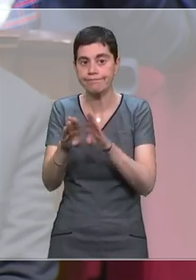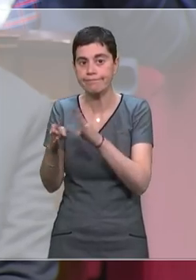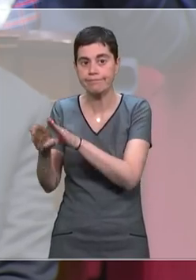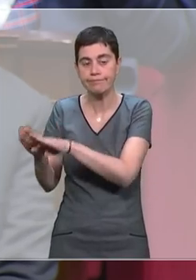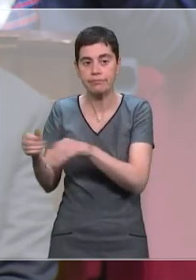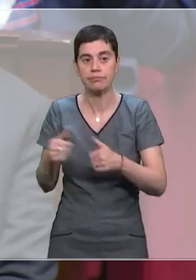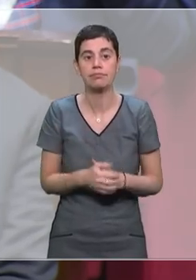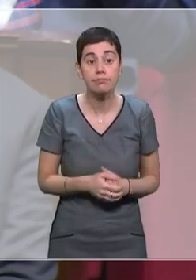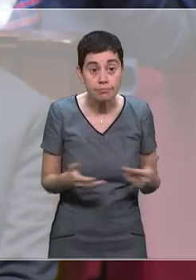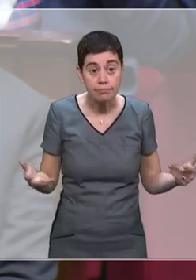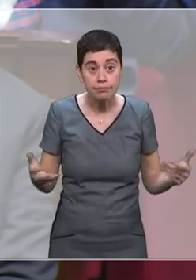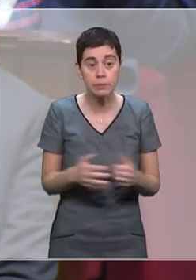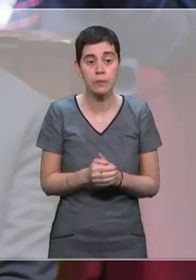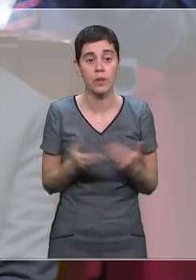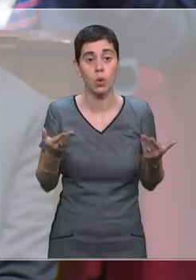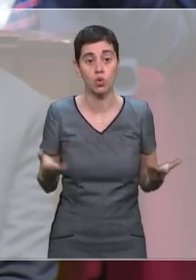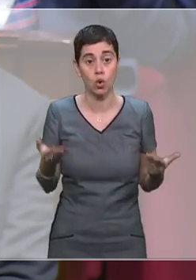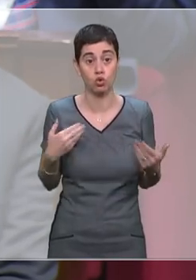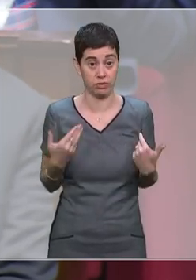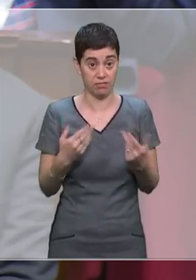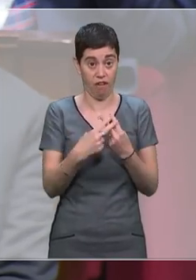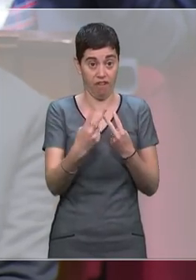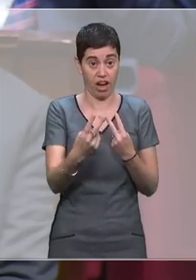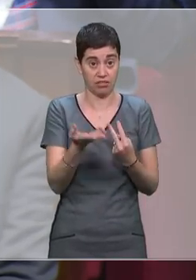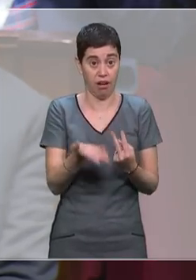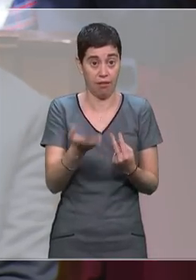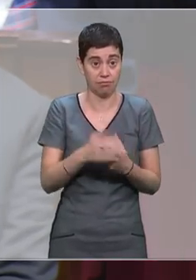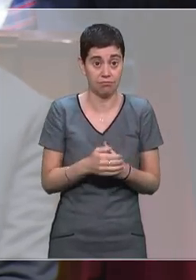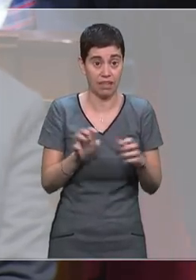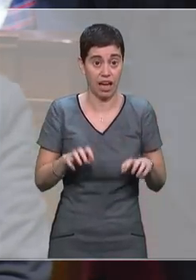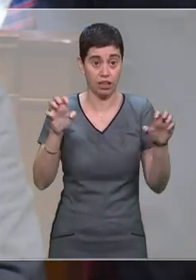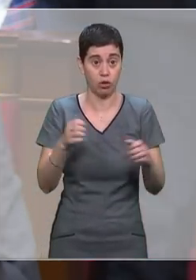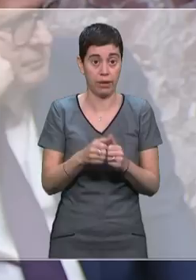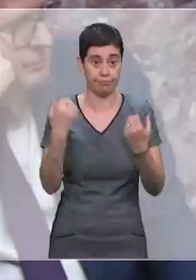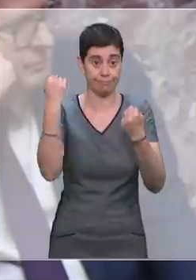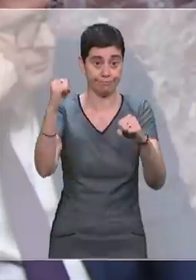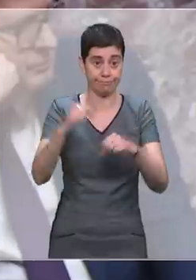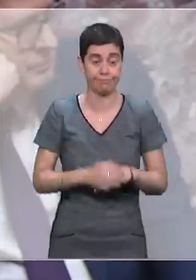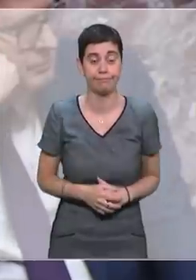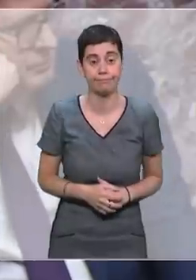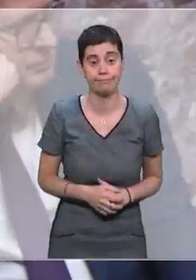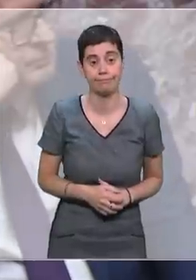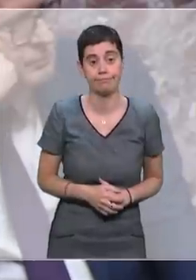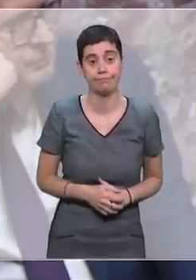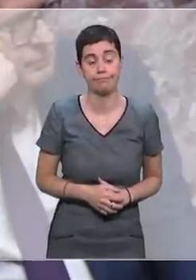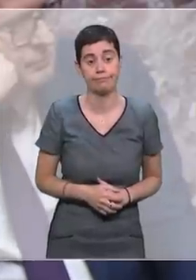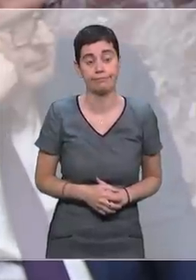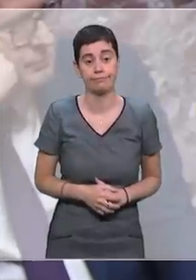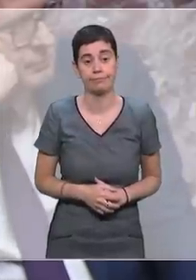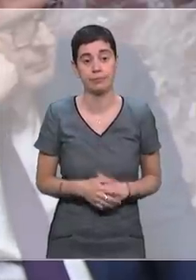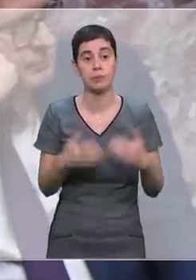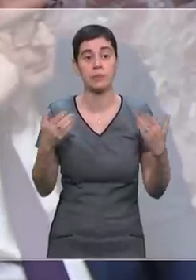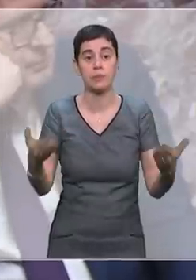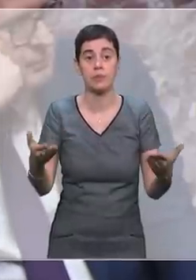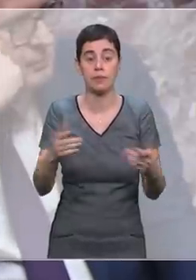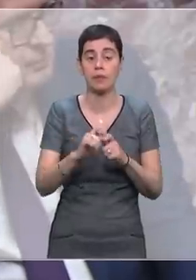qui manifestent aujourd'hui devant le palais Bourbon. C'est à eux aussi qu'il faut donner raison, monsieur le Premier ministre. Je vous remercie. La